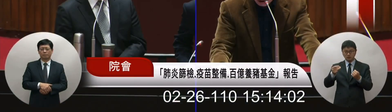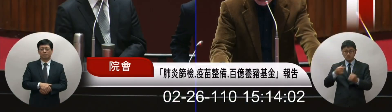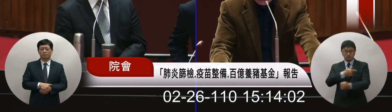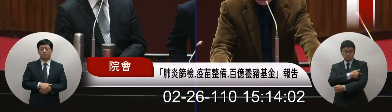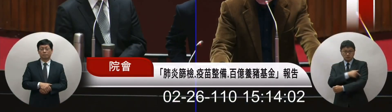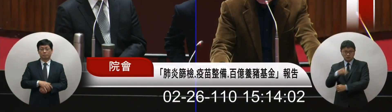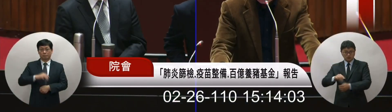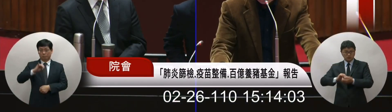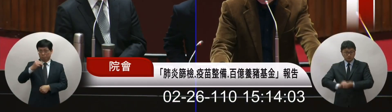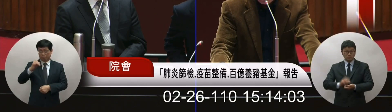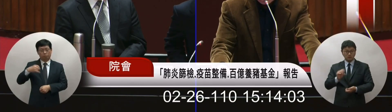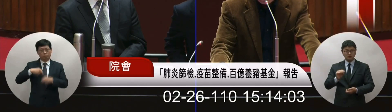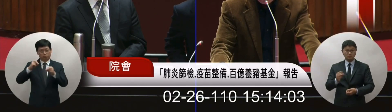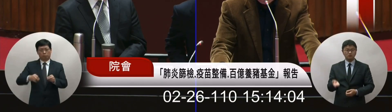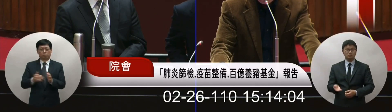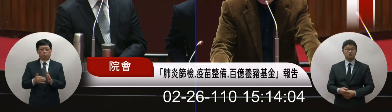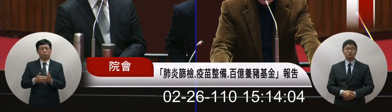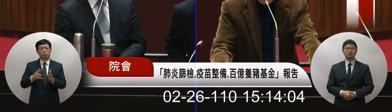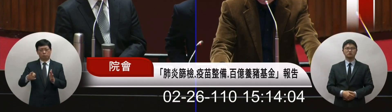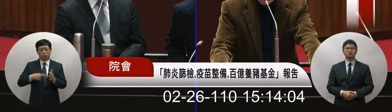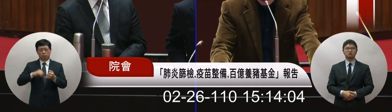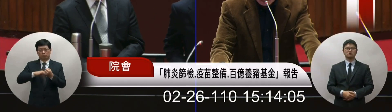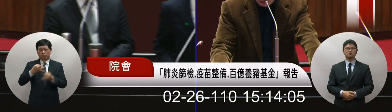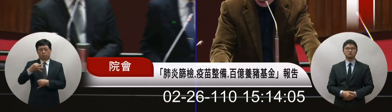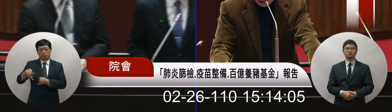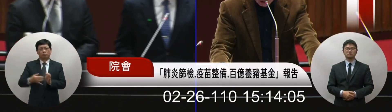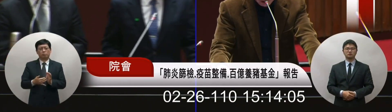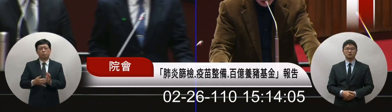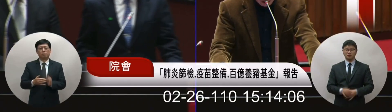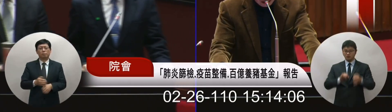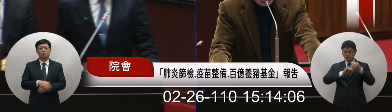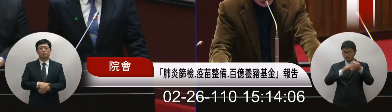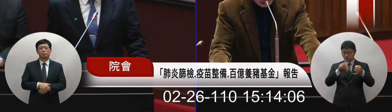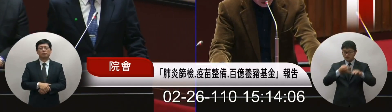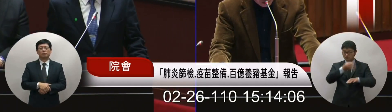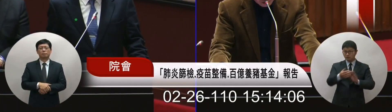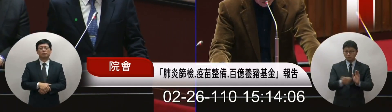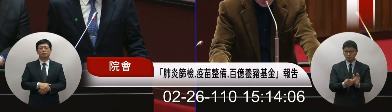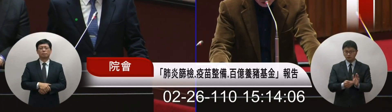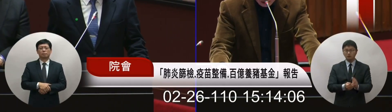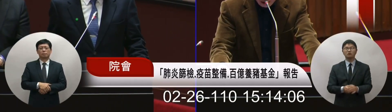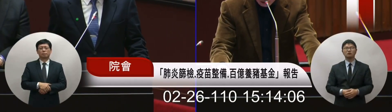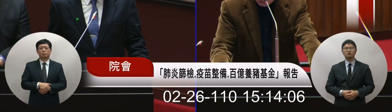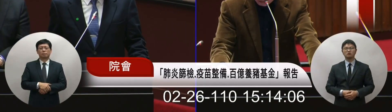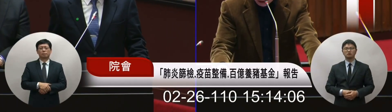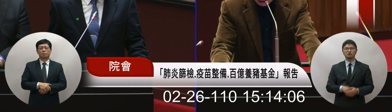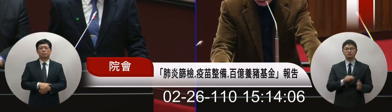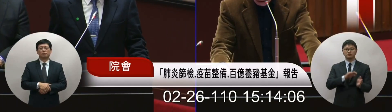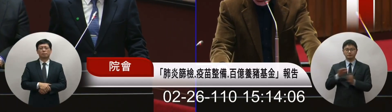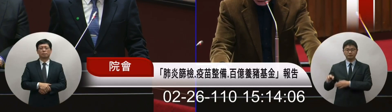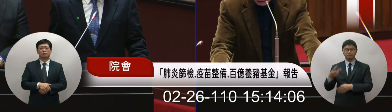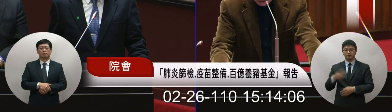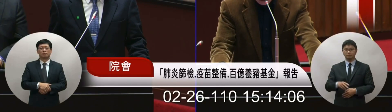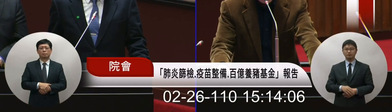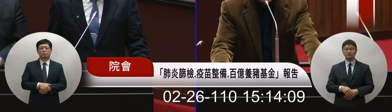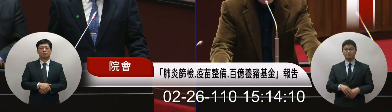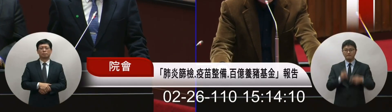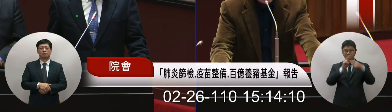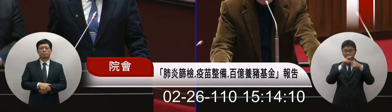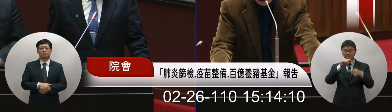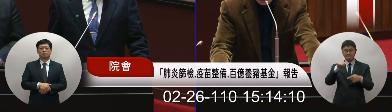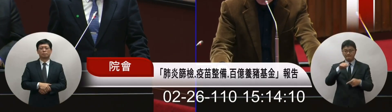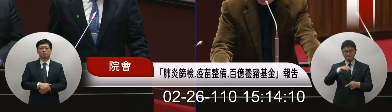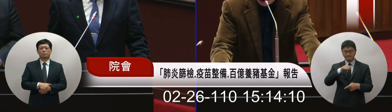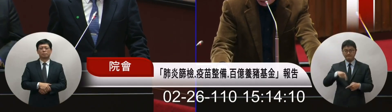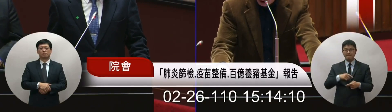约， 1000万剂，但已经签约，而且也付了定金了。 付了定金了哈。啊，再来就是莫德纳的部分哈，